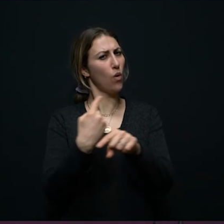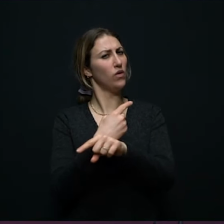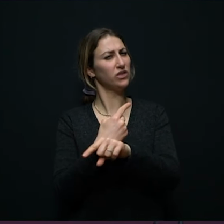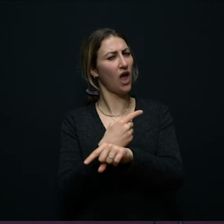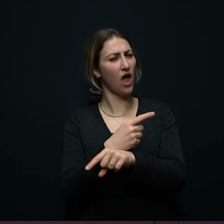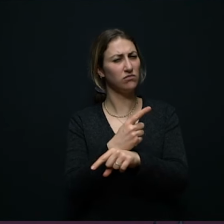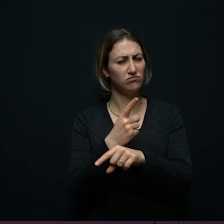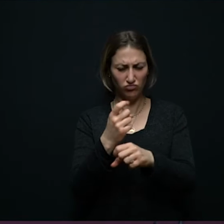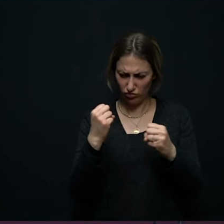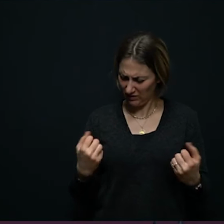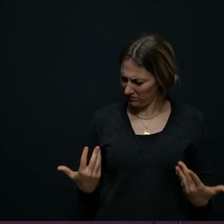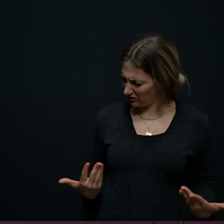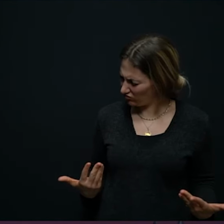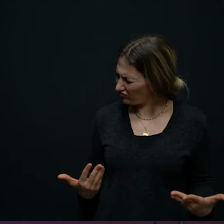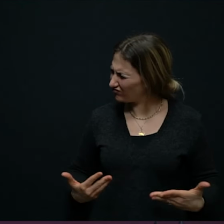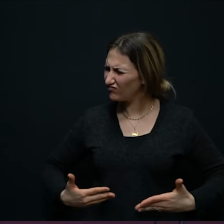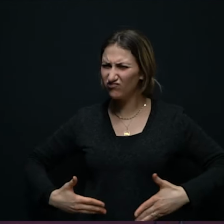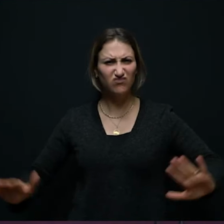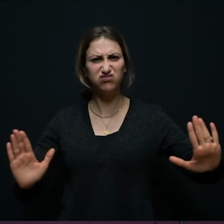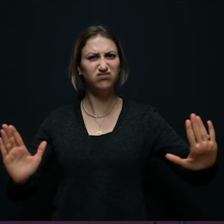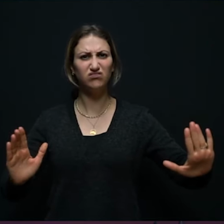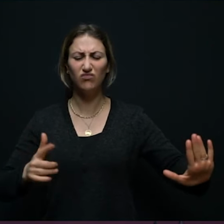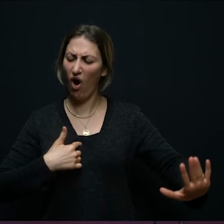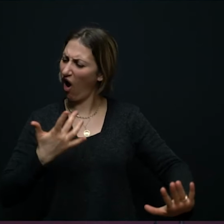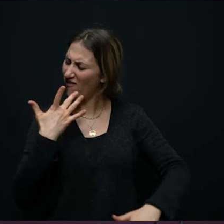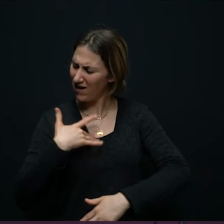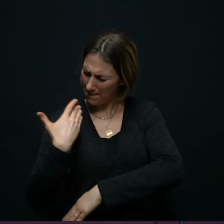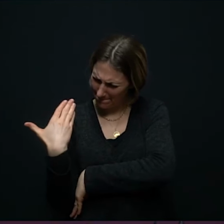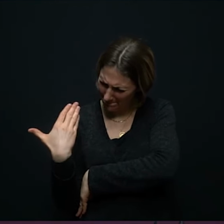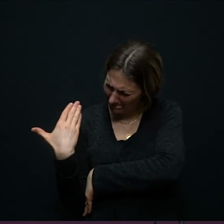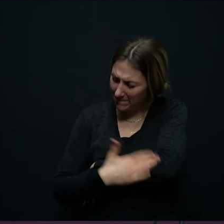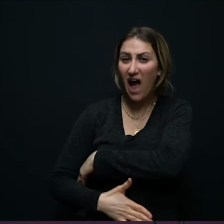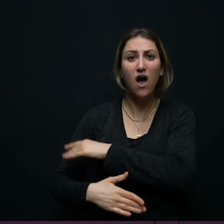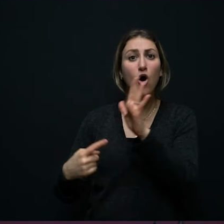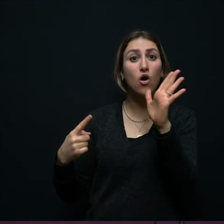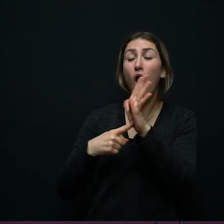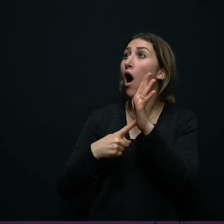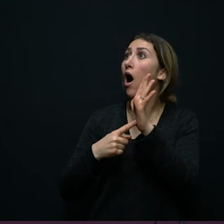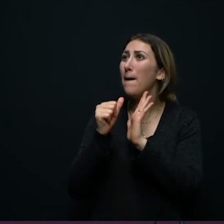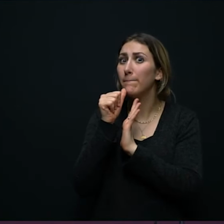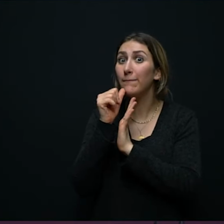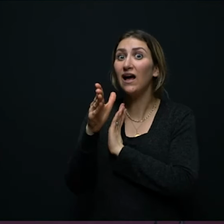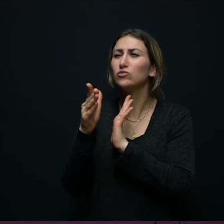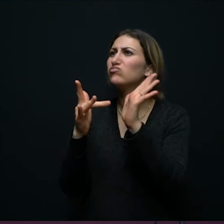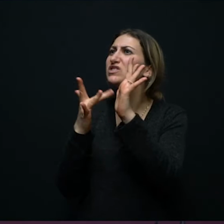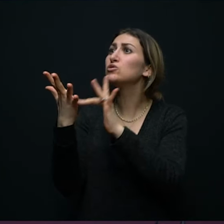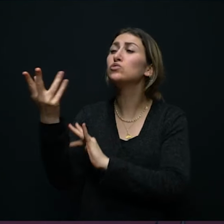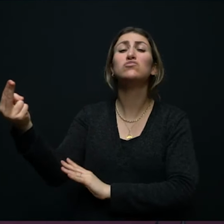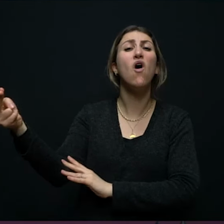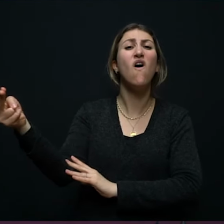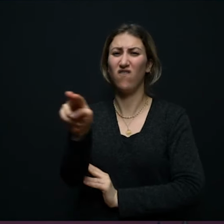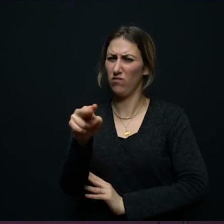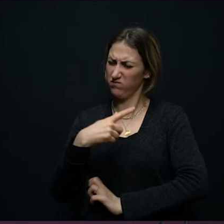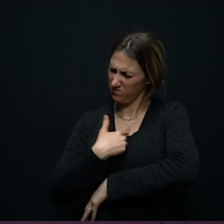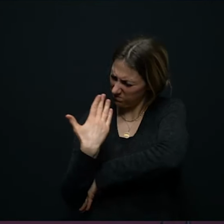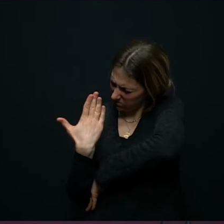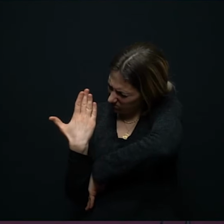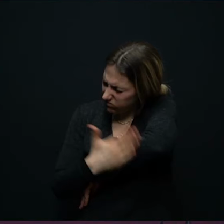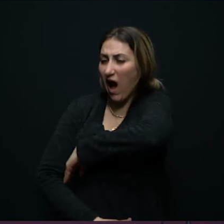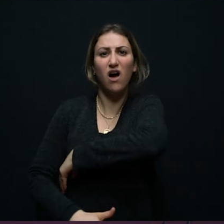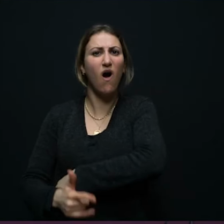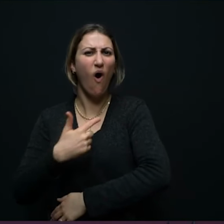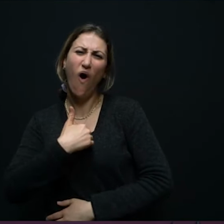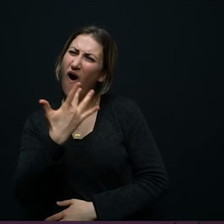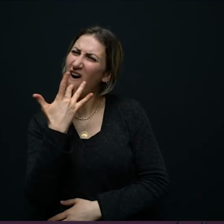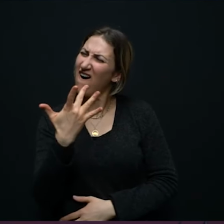veux être prêt le jour où tu reviens je veux te ressembler seniors je veux avancer avec toi je veux que seigneur tu poursuivre